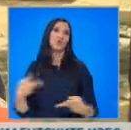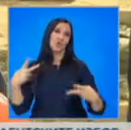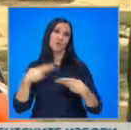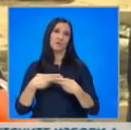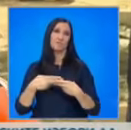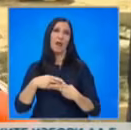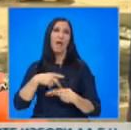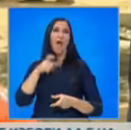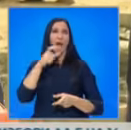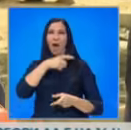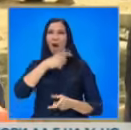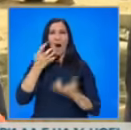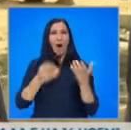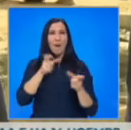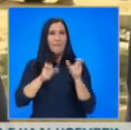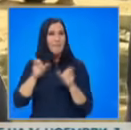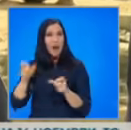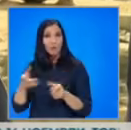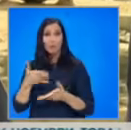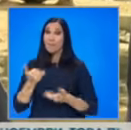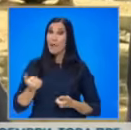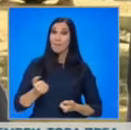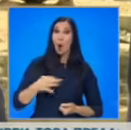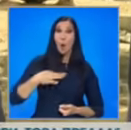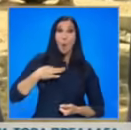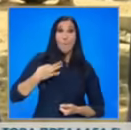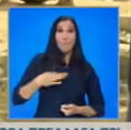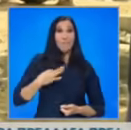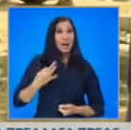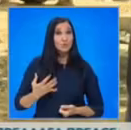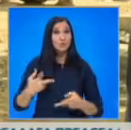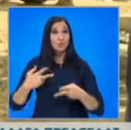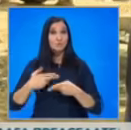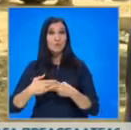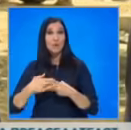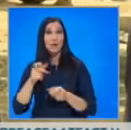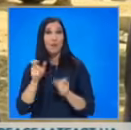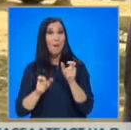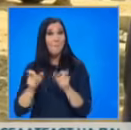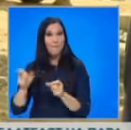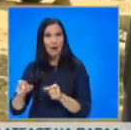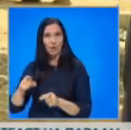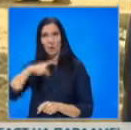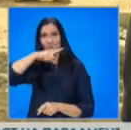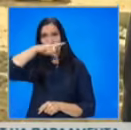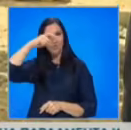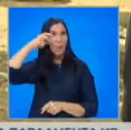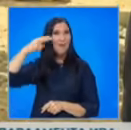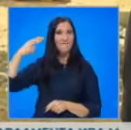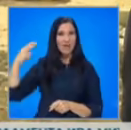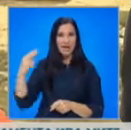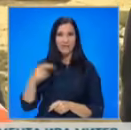парното. Няма опасност от спиране на парно. Топлофикация не е с